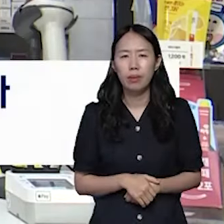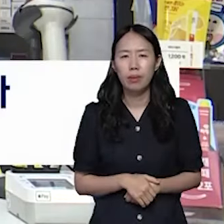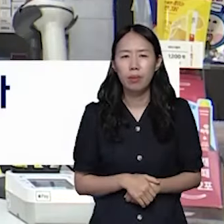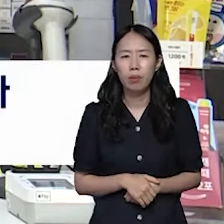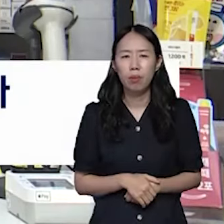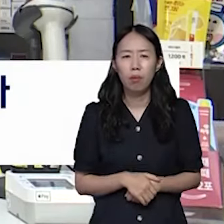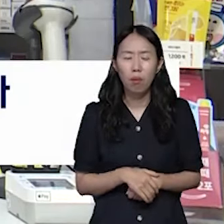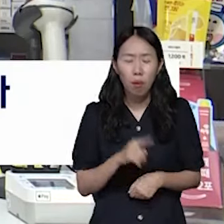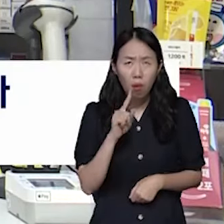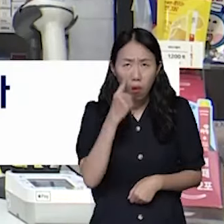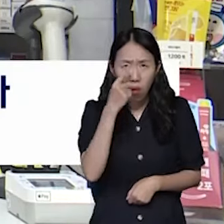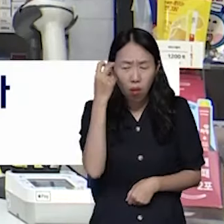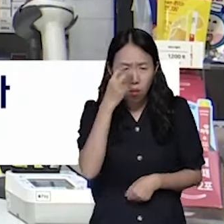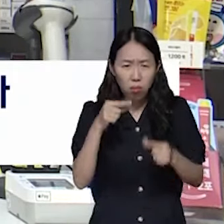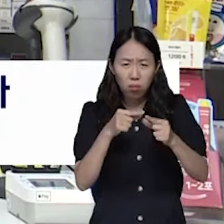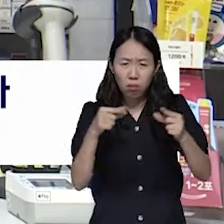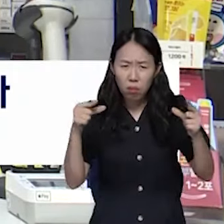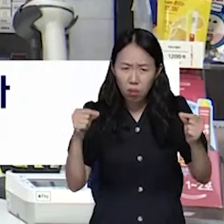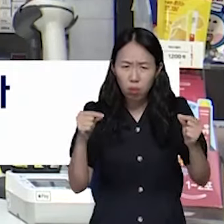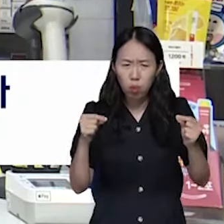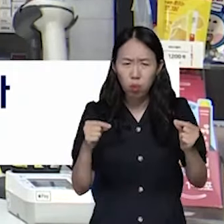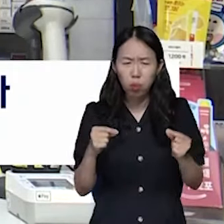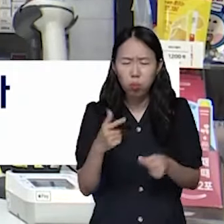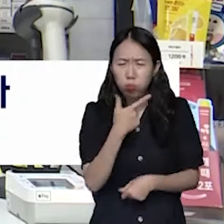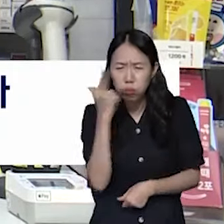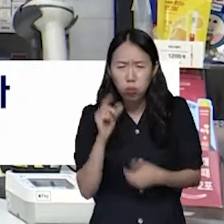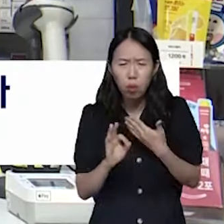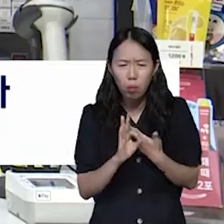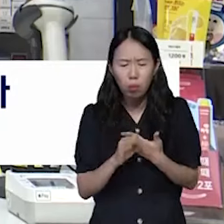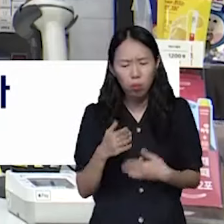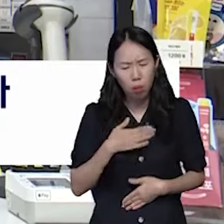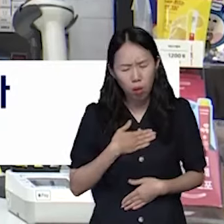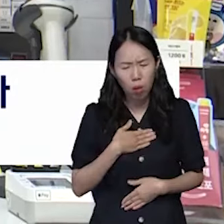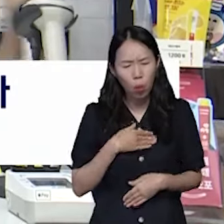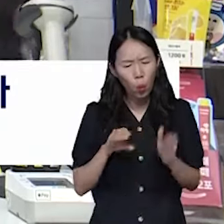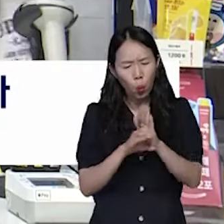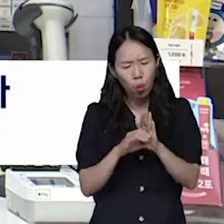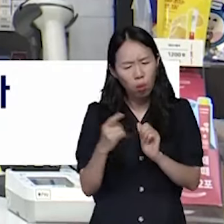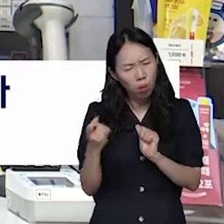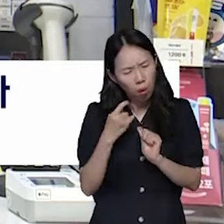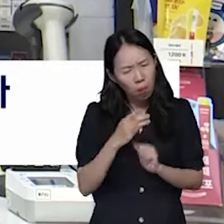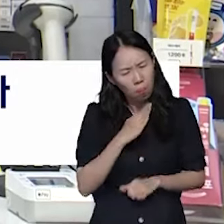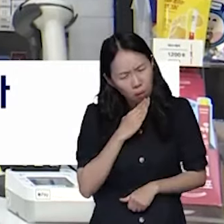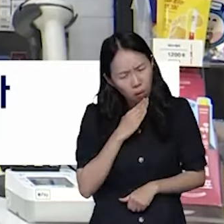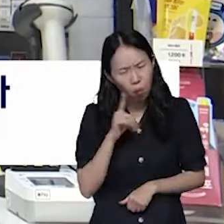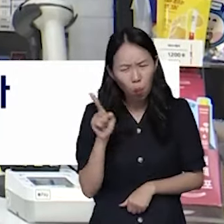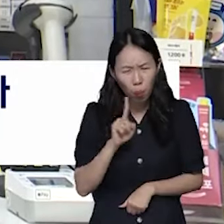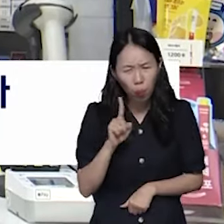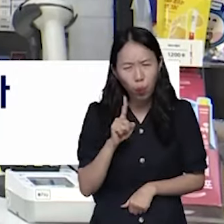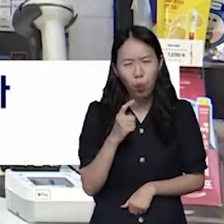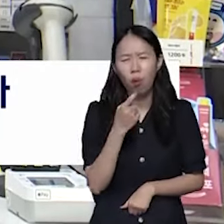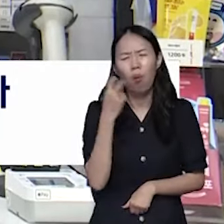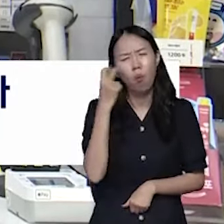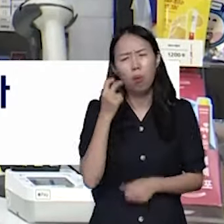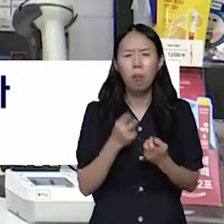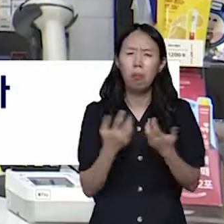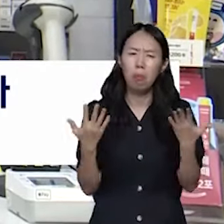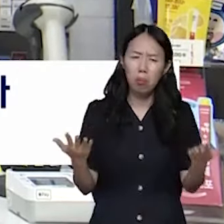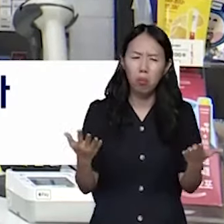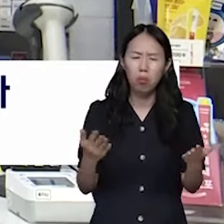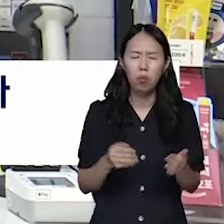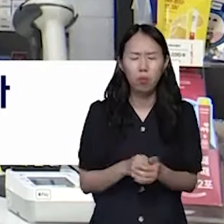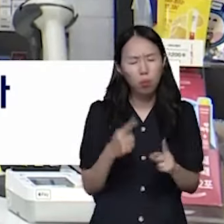부족하면은 코로나를 이제가 맞는지 확인할 방법이 없으니까 치료가 힘들잖아요. 치료 지속 기간도 길어지게 되고